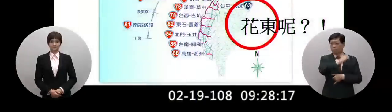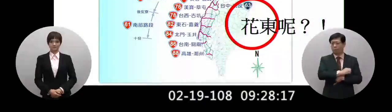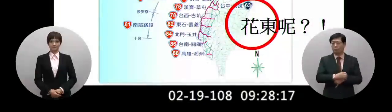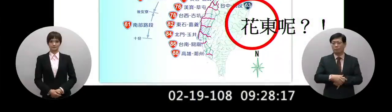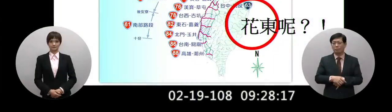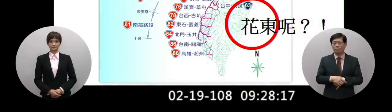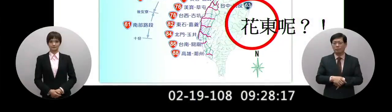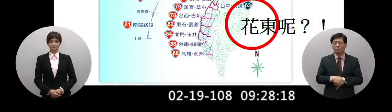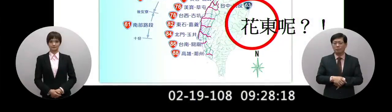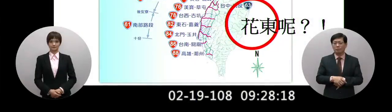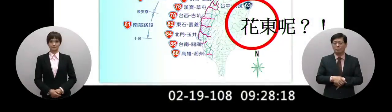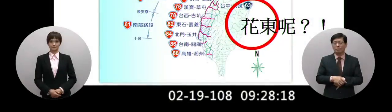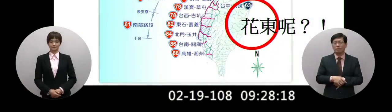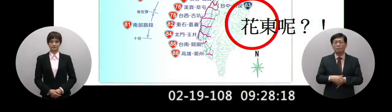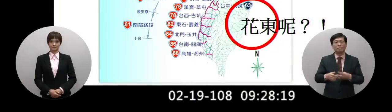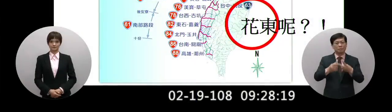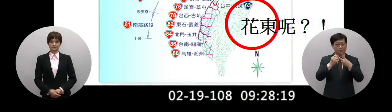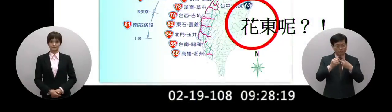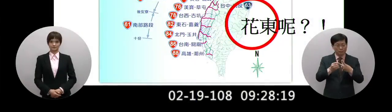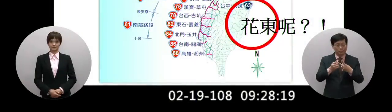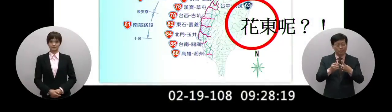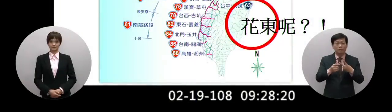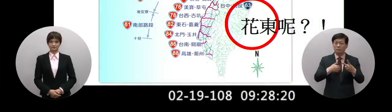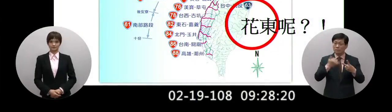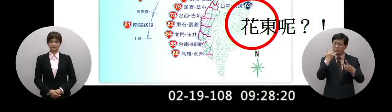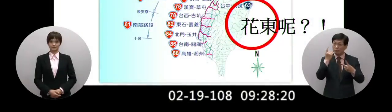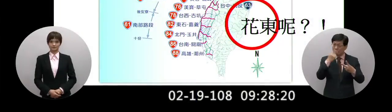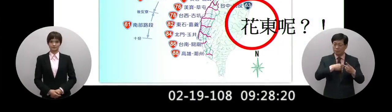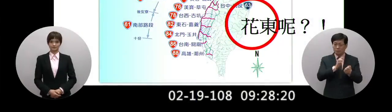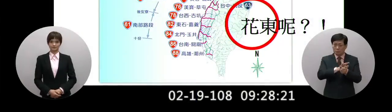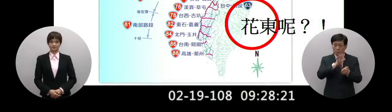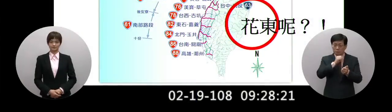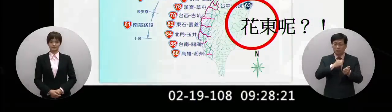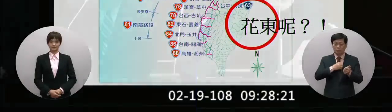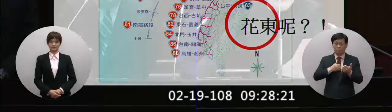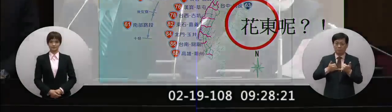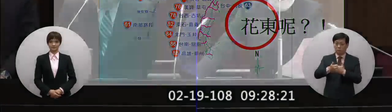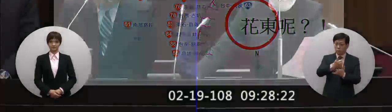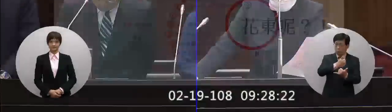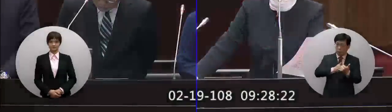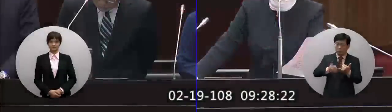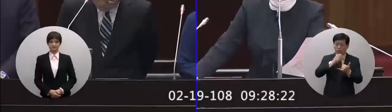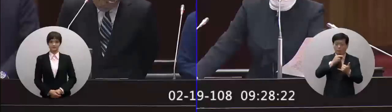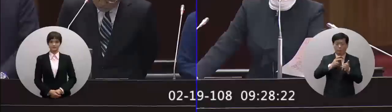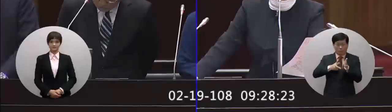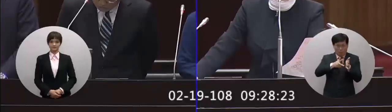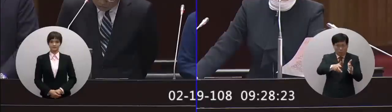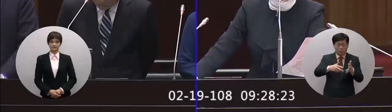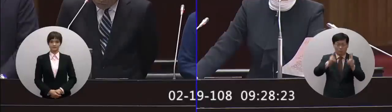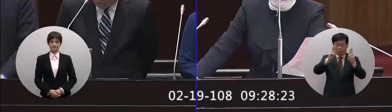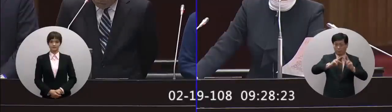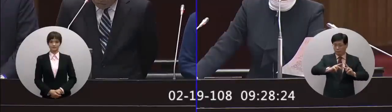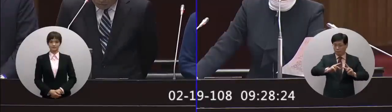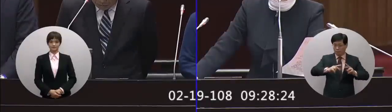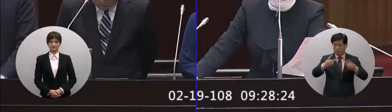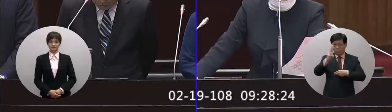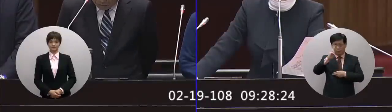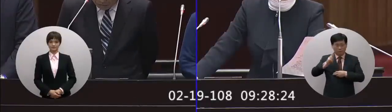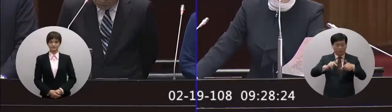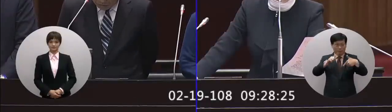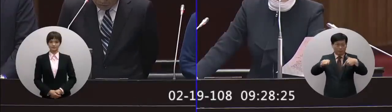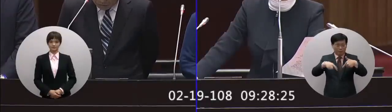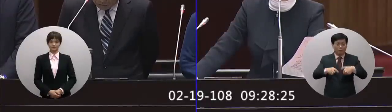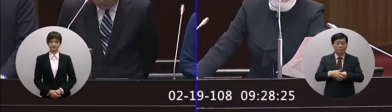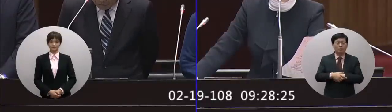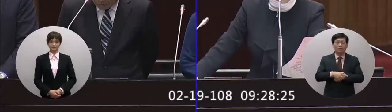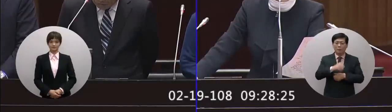有。第二个，我们是不是可以让环岛铁路电气化？我们让花东居民的交通